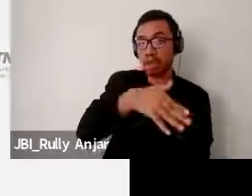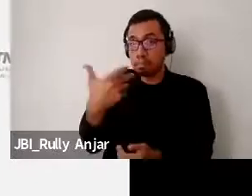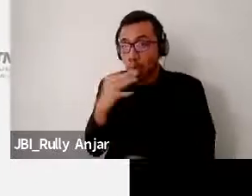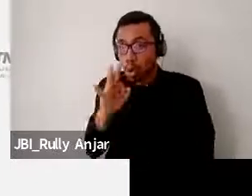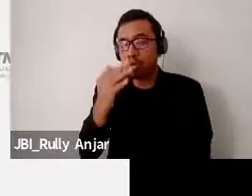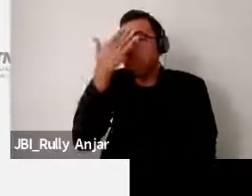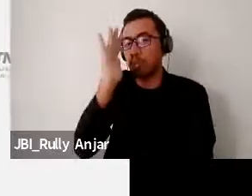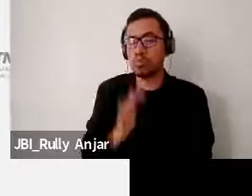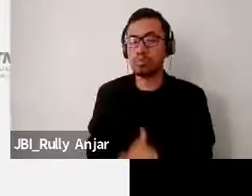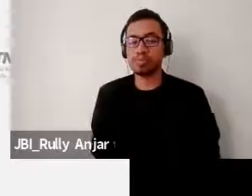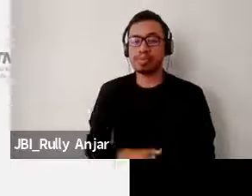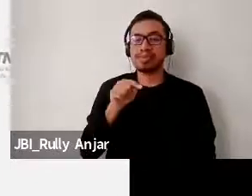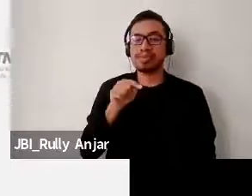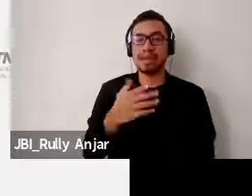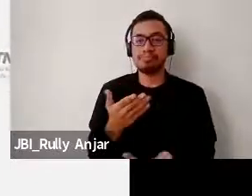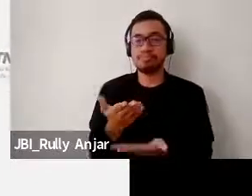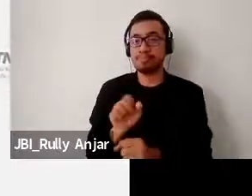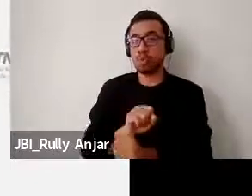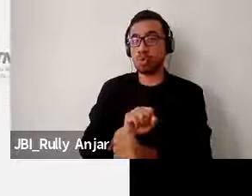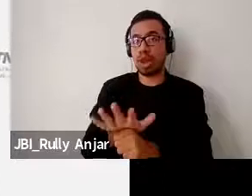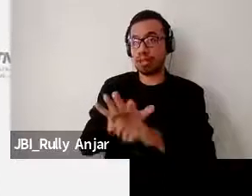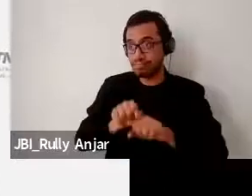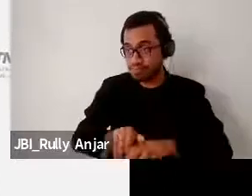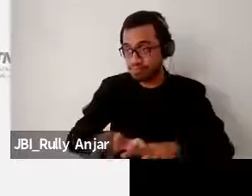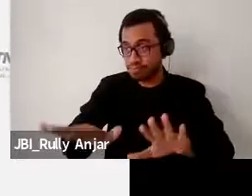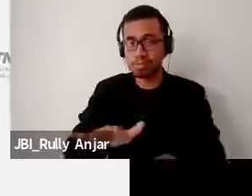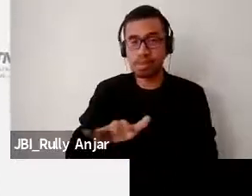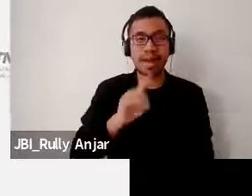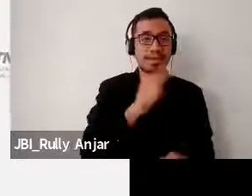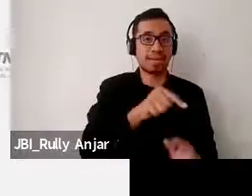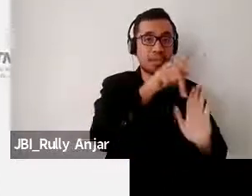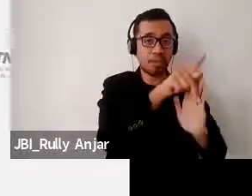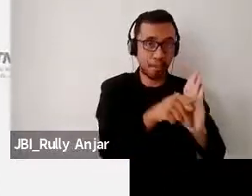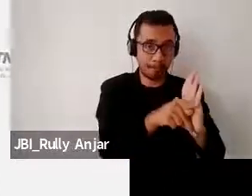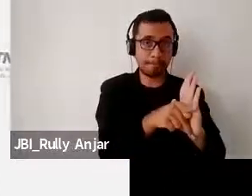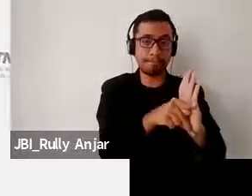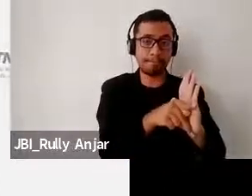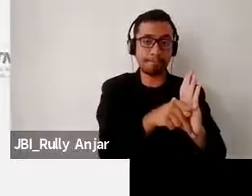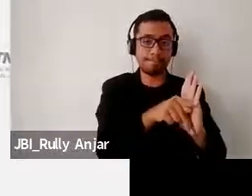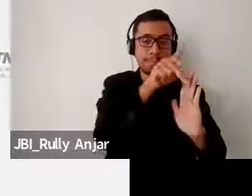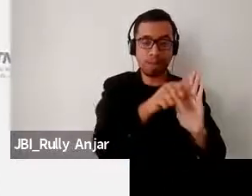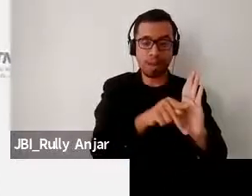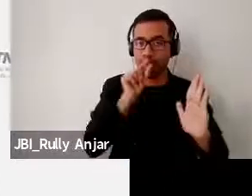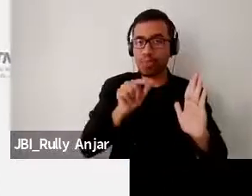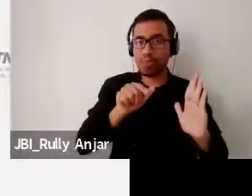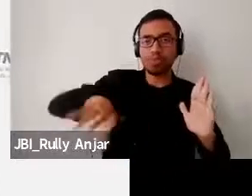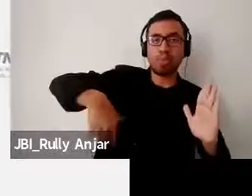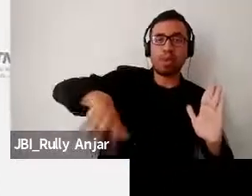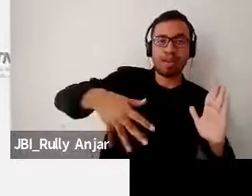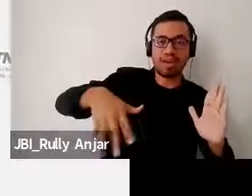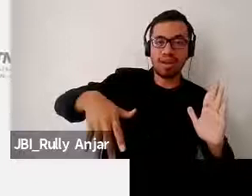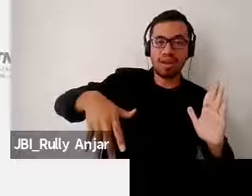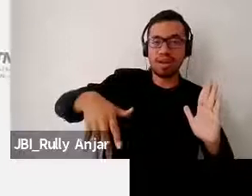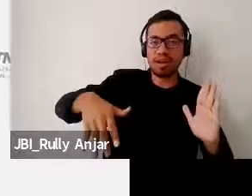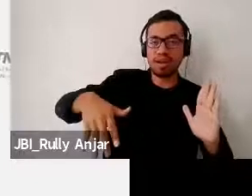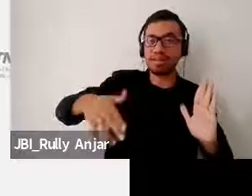juga ada beberapa program dan berdasarkan laporan ini yang juga memberikan manfaat kepada keluarga dengan